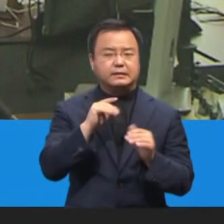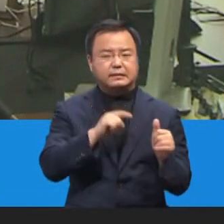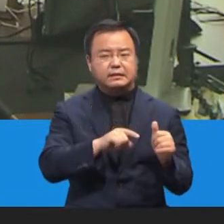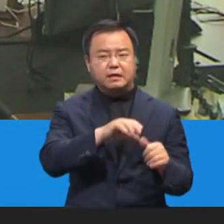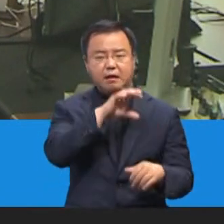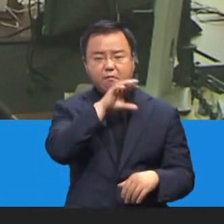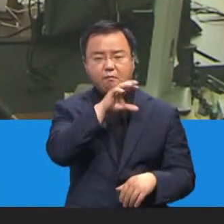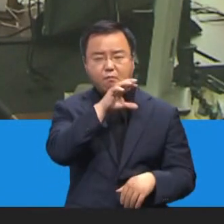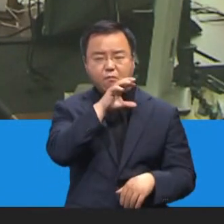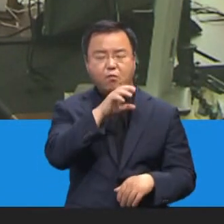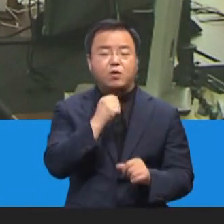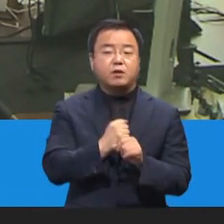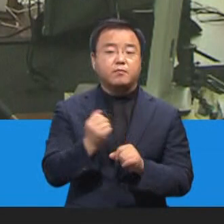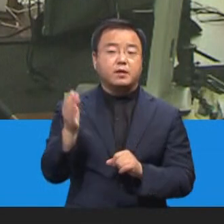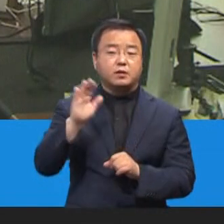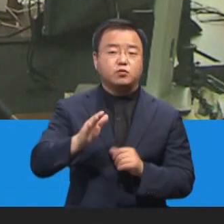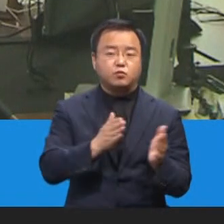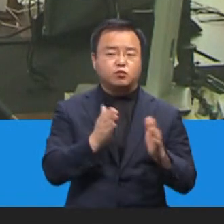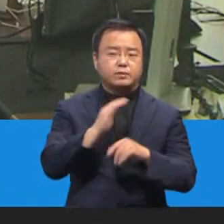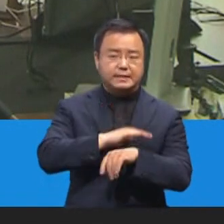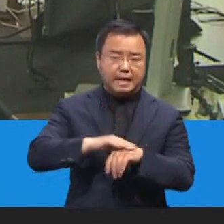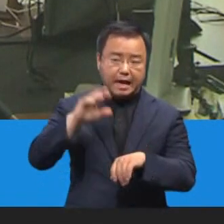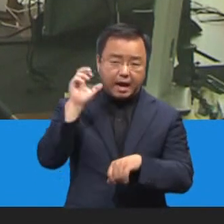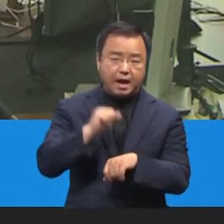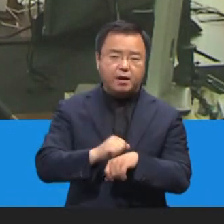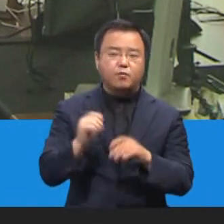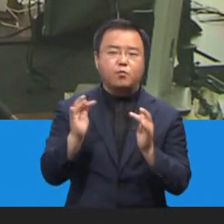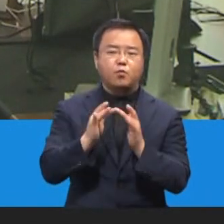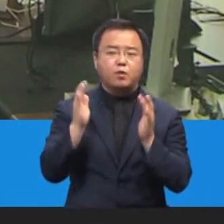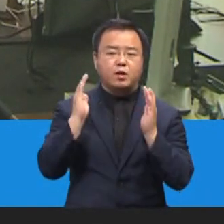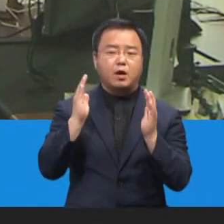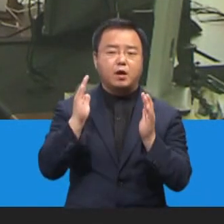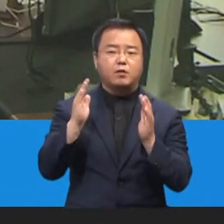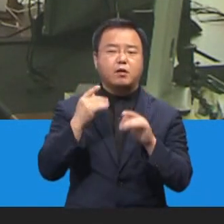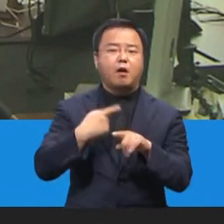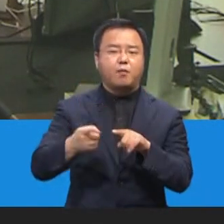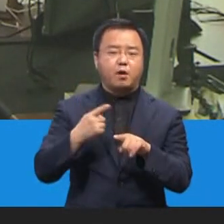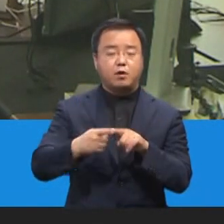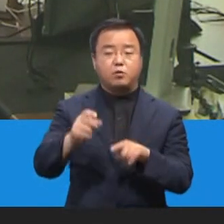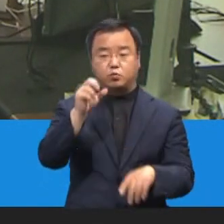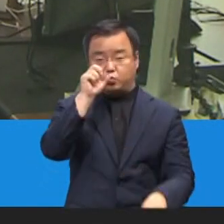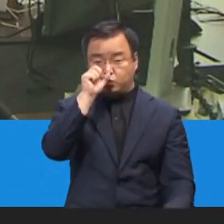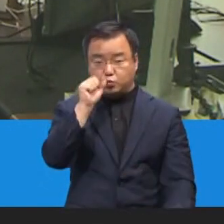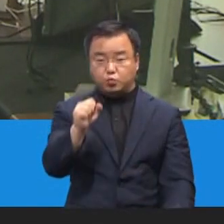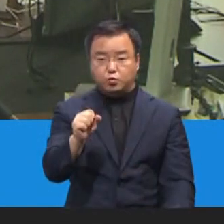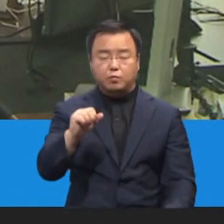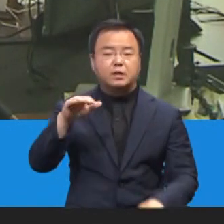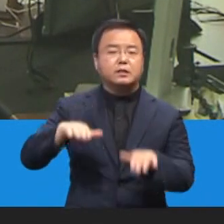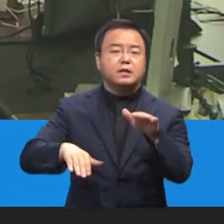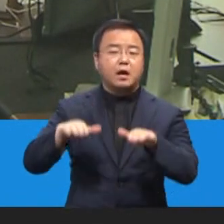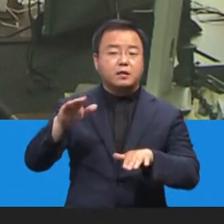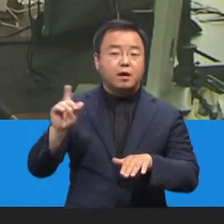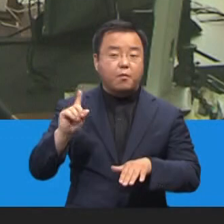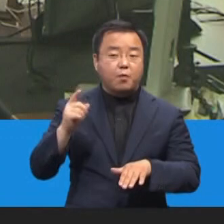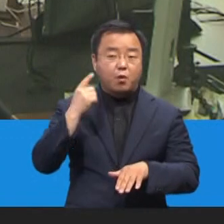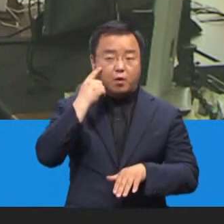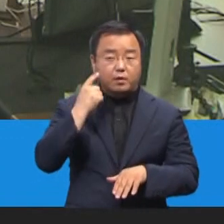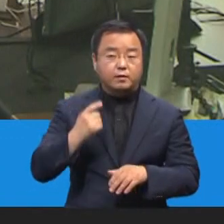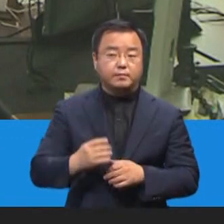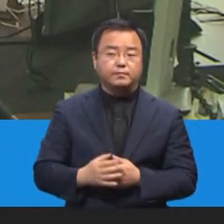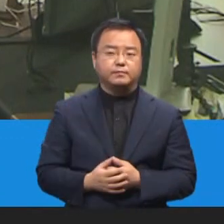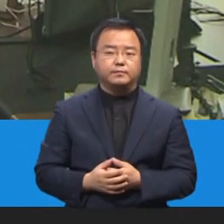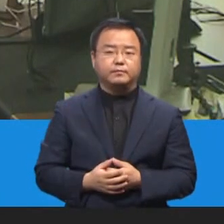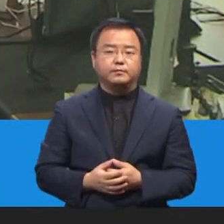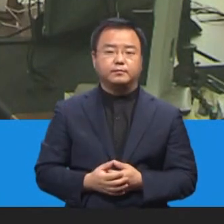사지만 준비가 잘 된 온라인 강의는 좋은 평가를 받는데요. 어떤 차이가 있는지 함께 보시죠.